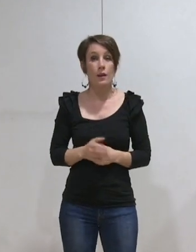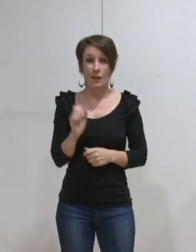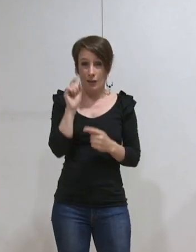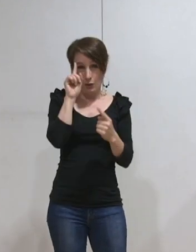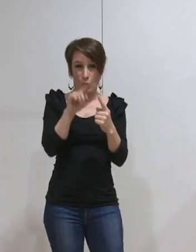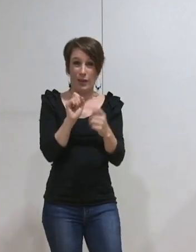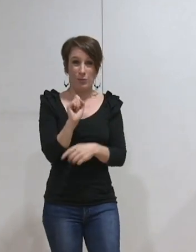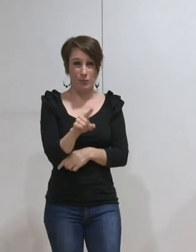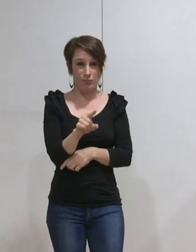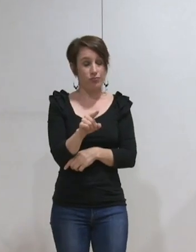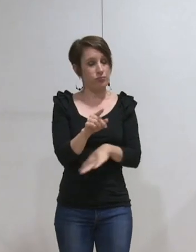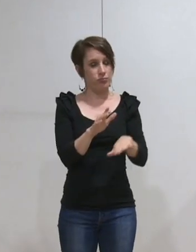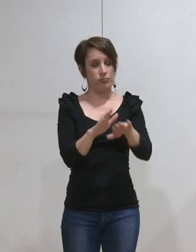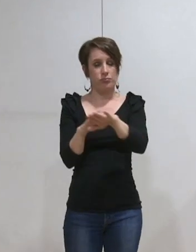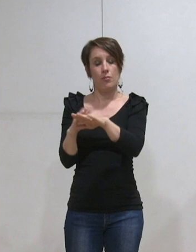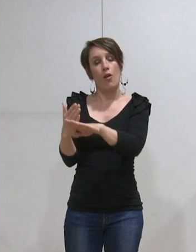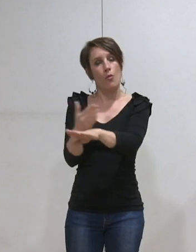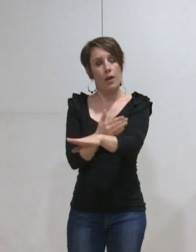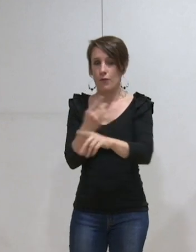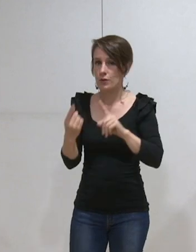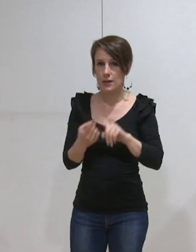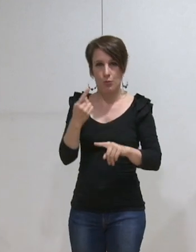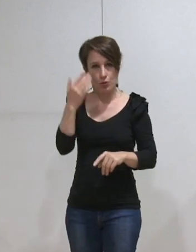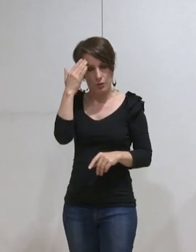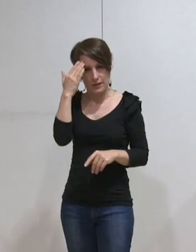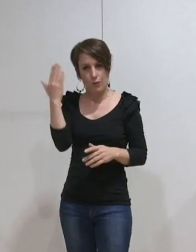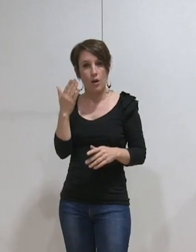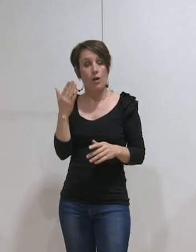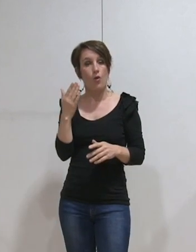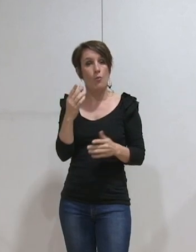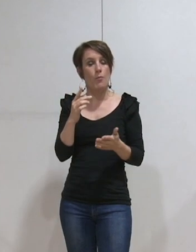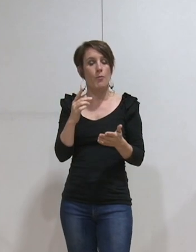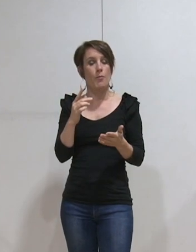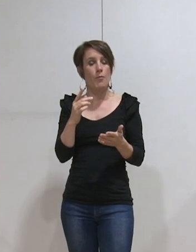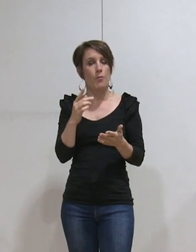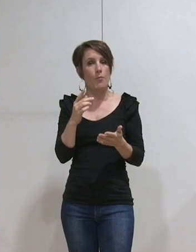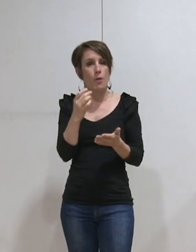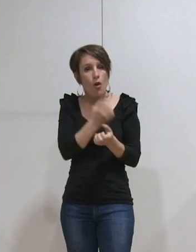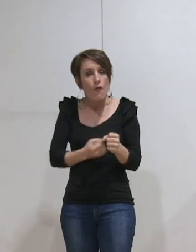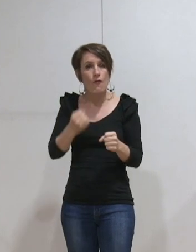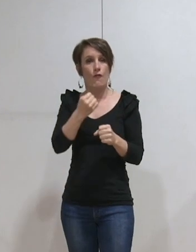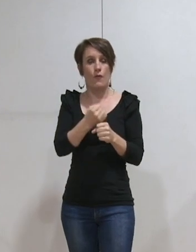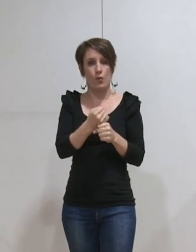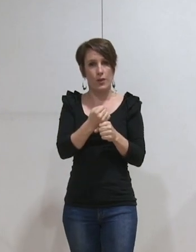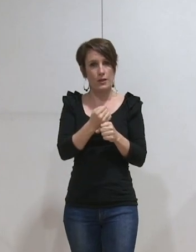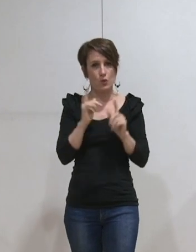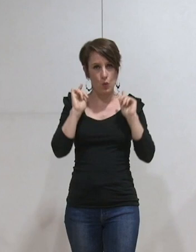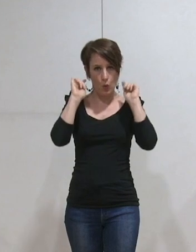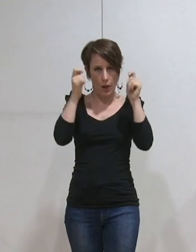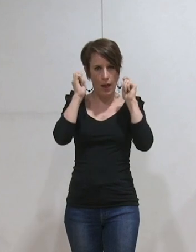de de rappeler que la Fondation abpierre a publié cette année son 20e rapport sur l'état du mallogement